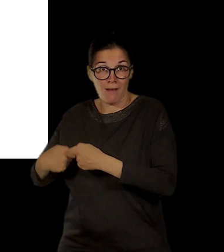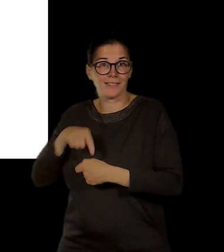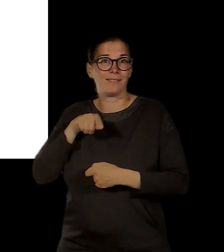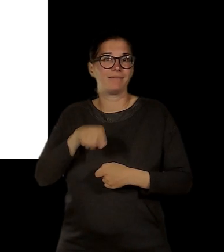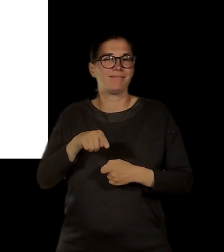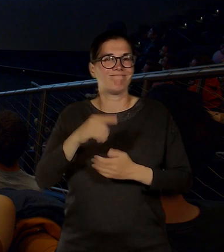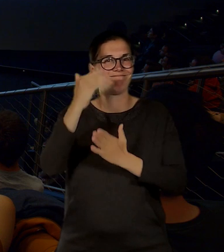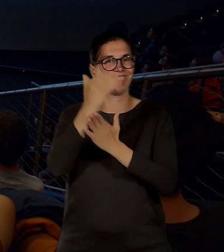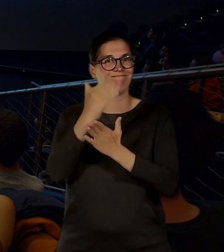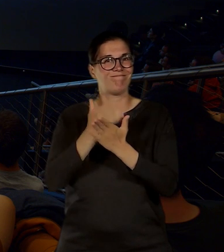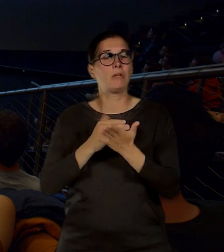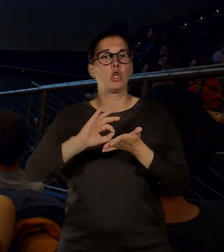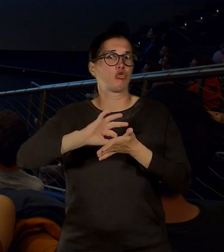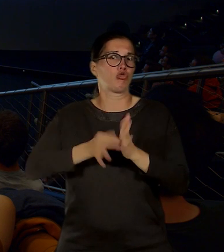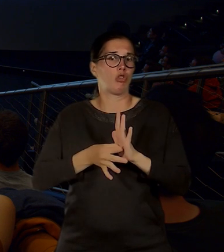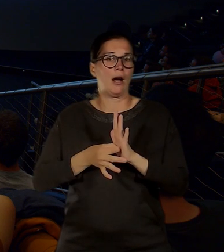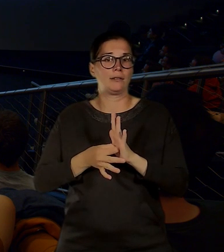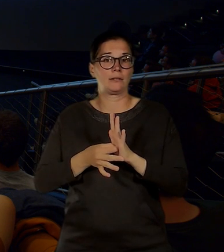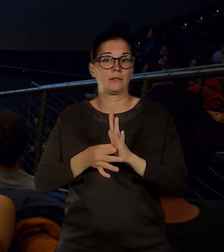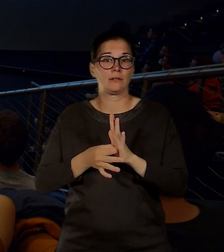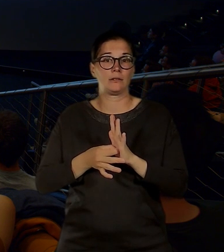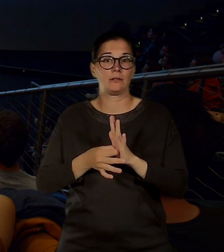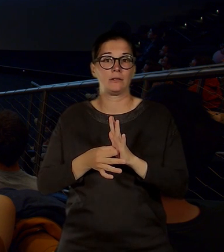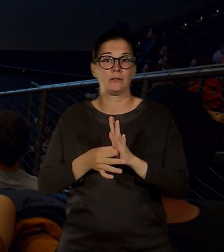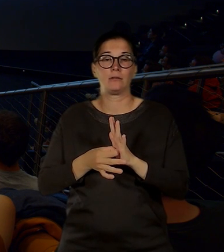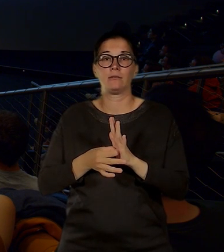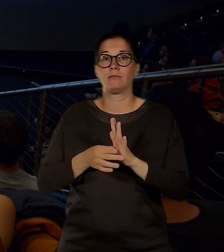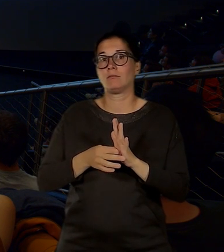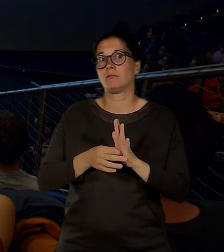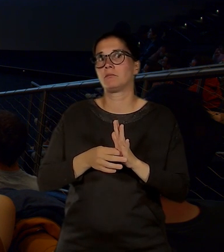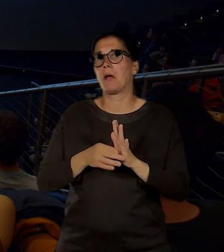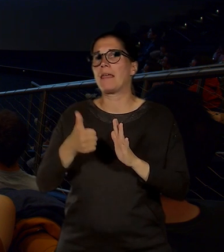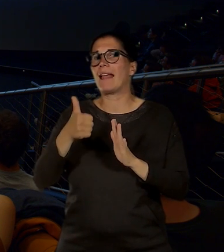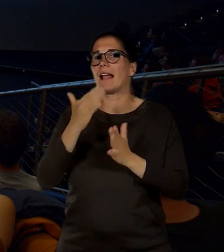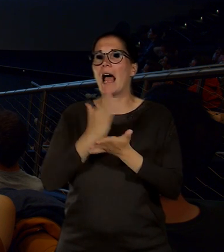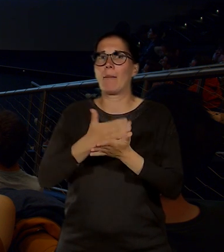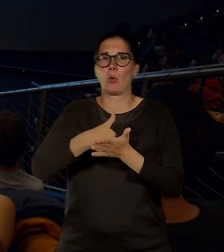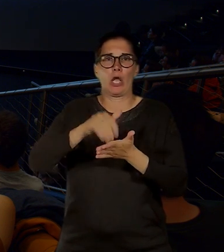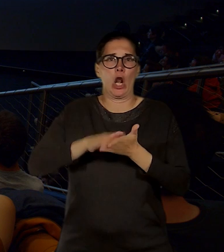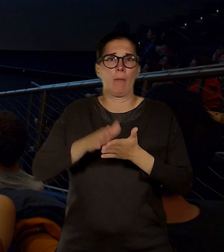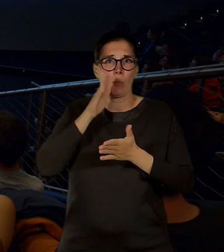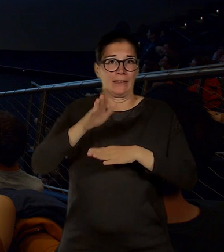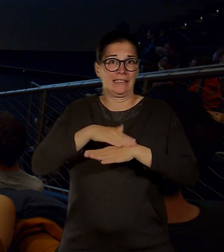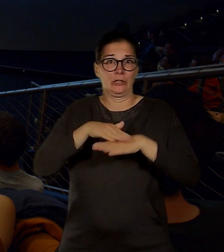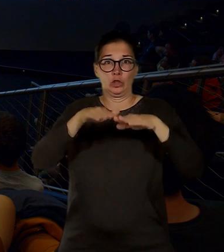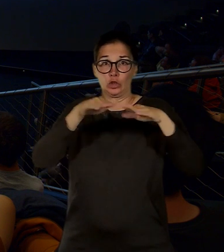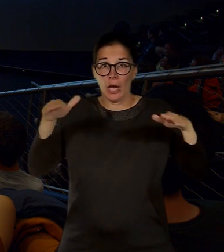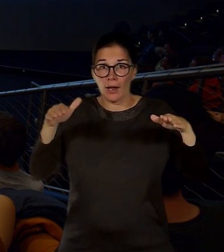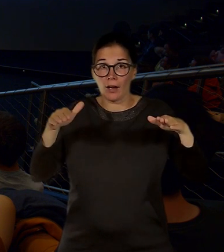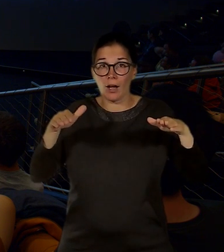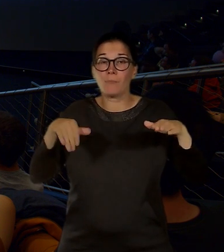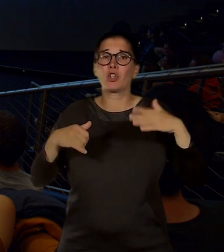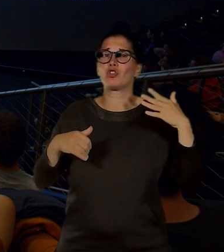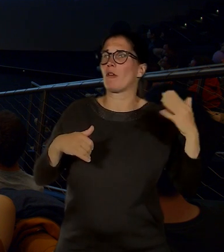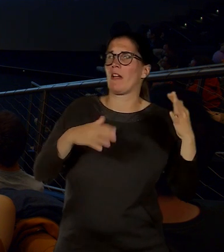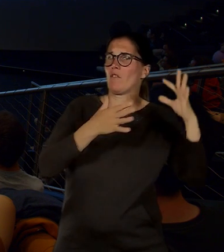časový organigram, kde vidíme část zastřešení, což je přibližně 1,5 km vpravo. Vlevo vidíme ještě další souvislosti